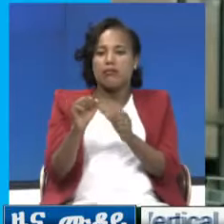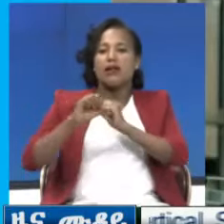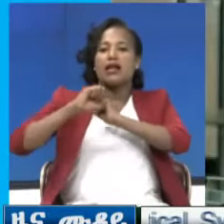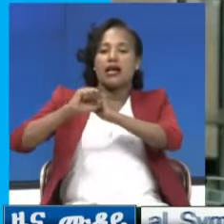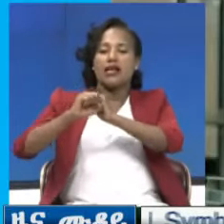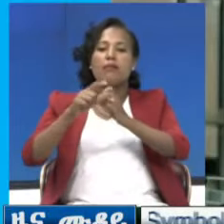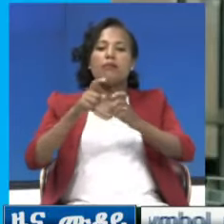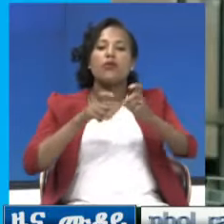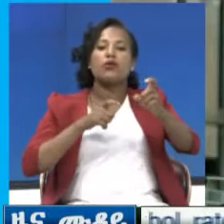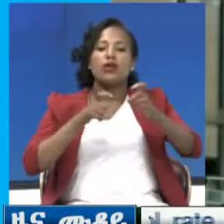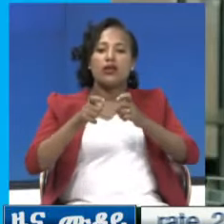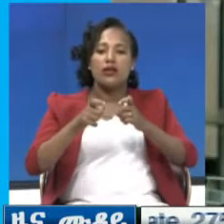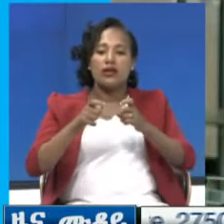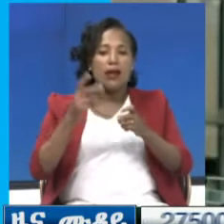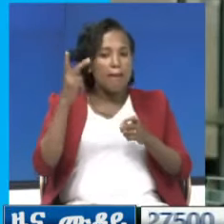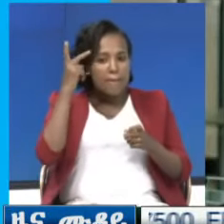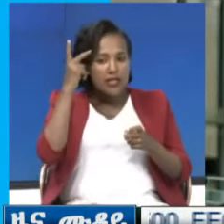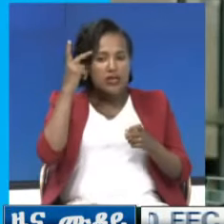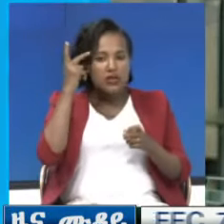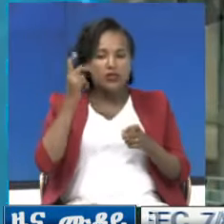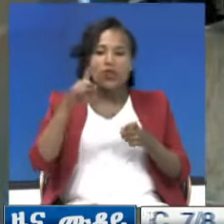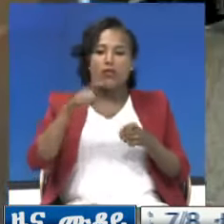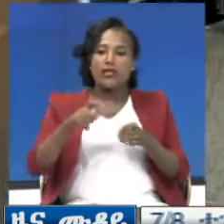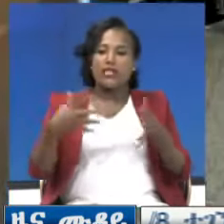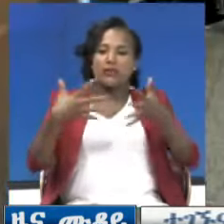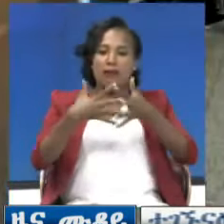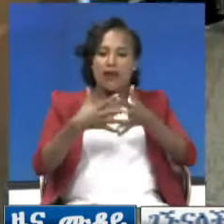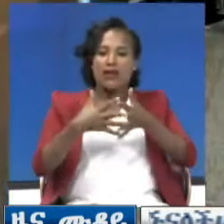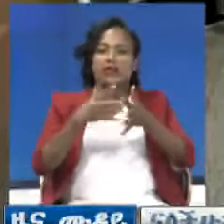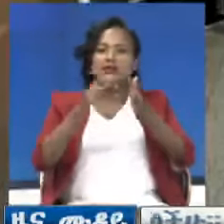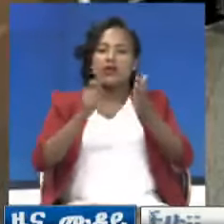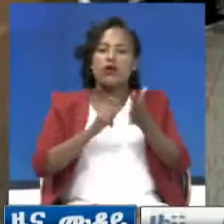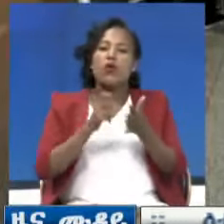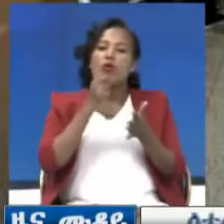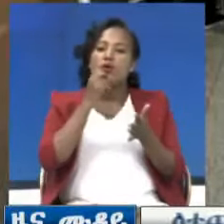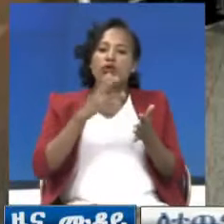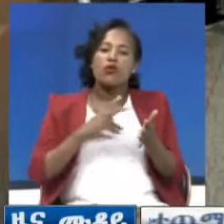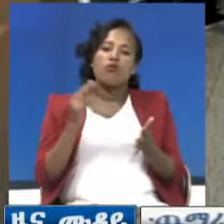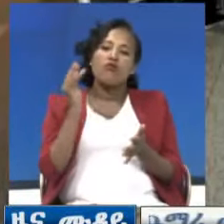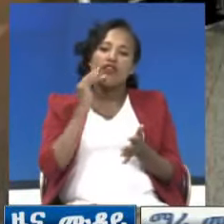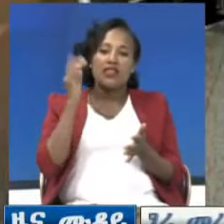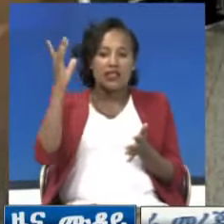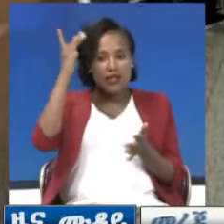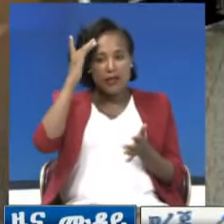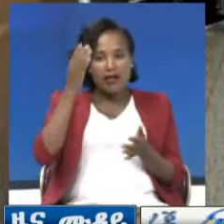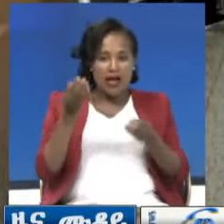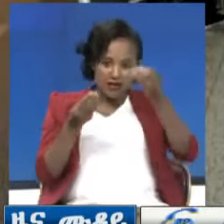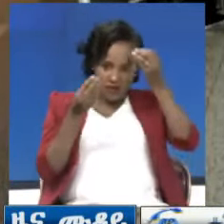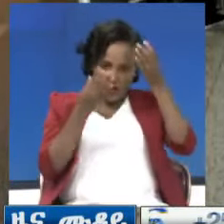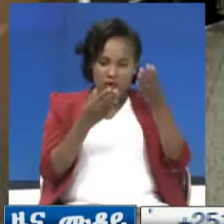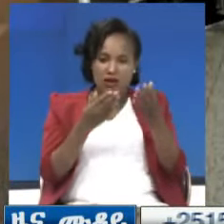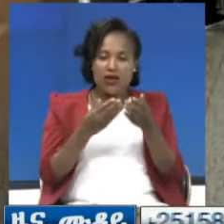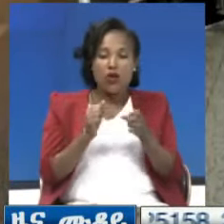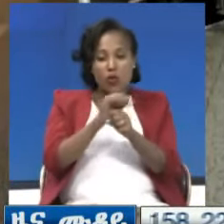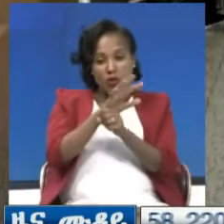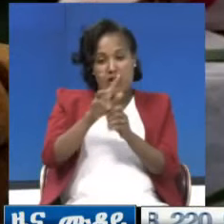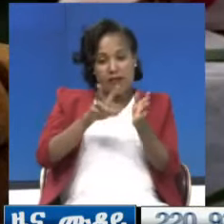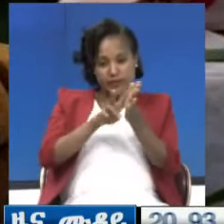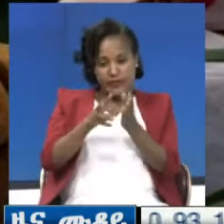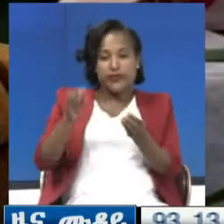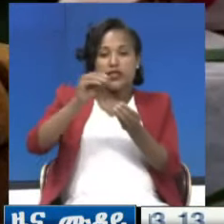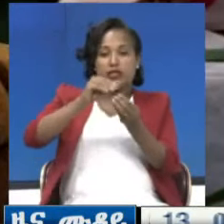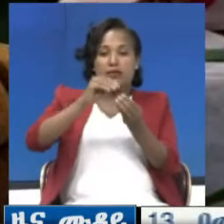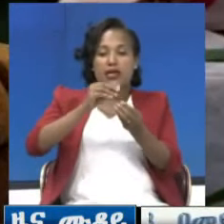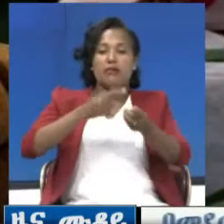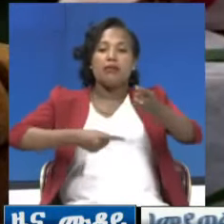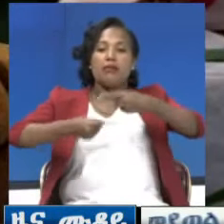መከላከልና መቆጣጠር የሚኒስትሮች ኮሚቴ አስተባባሪ ሴክሬታሪያት ወይዘሮ ምፈሪያት ካሚል አስታውቋል። የኮሮና ቫይረስ ወረርሽኝ ስርጭት